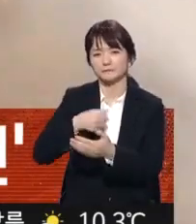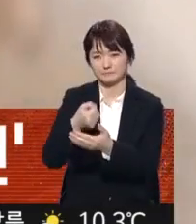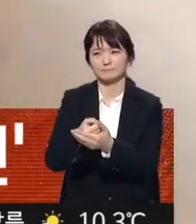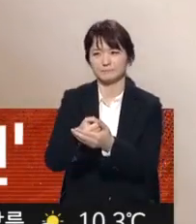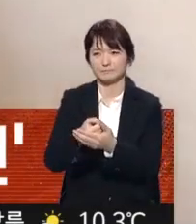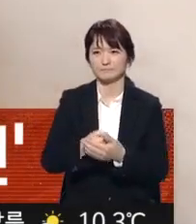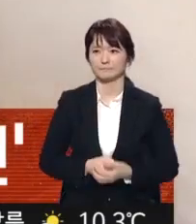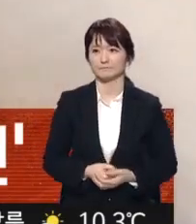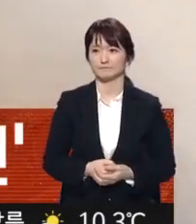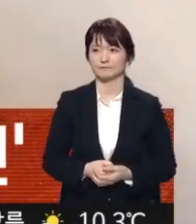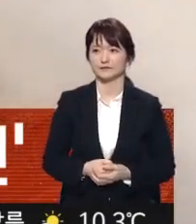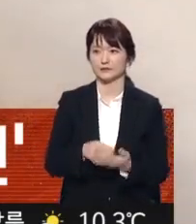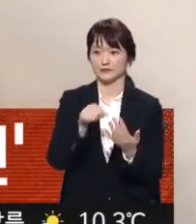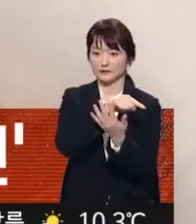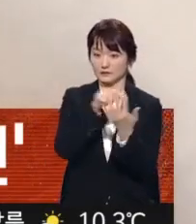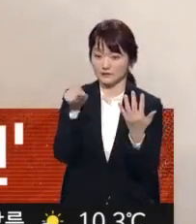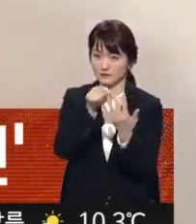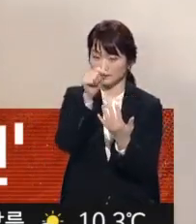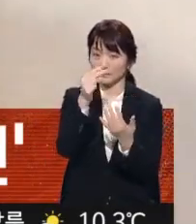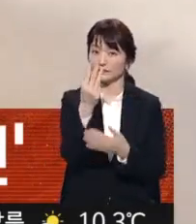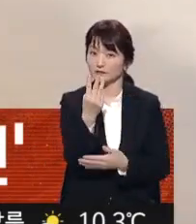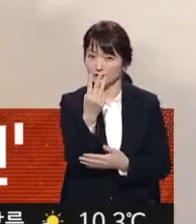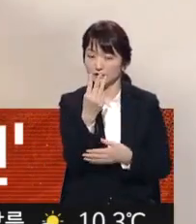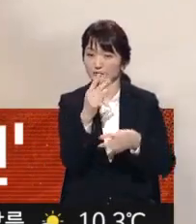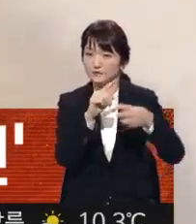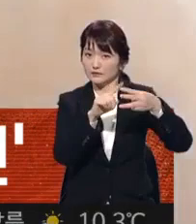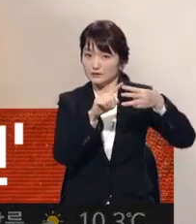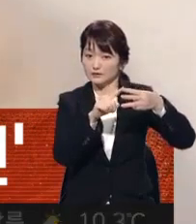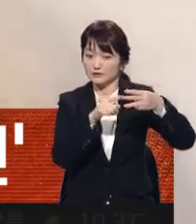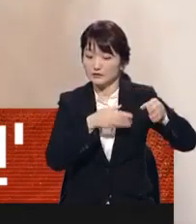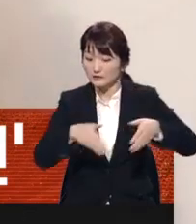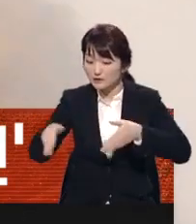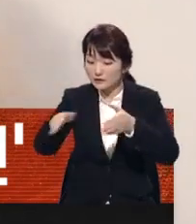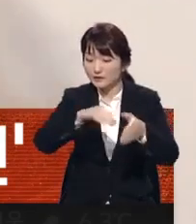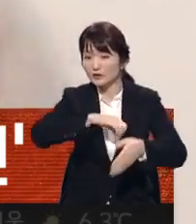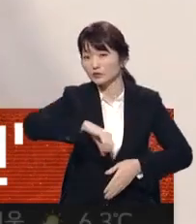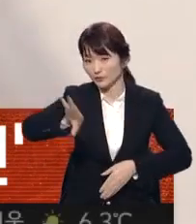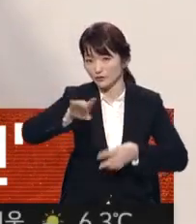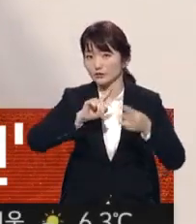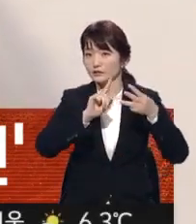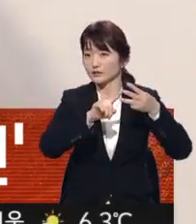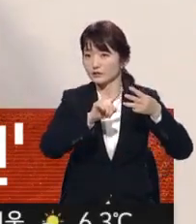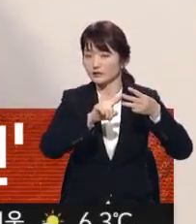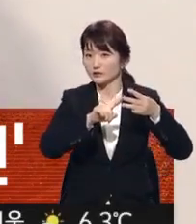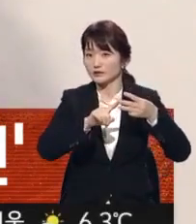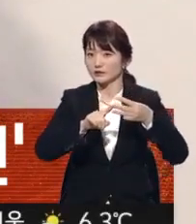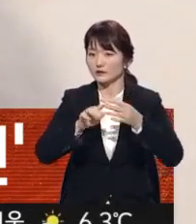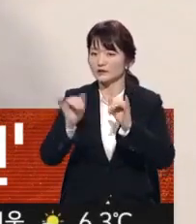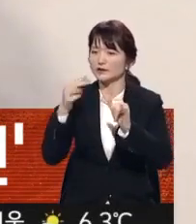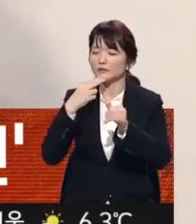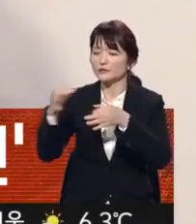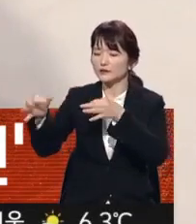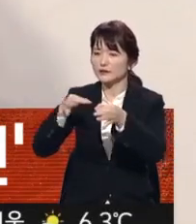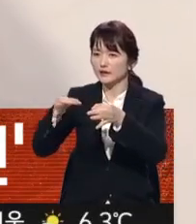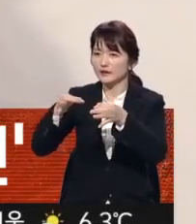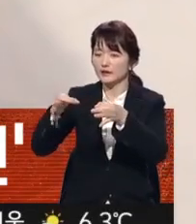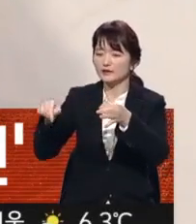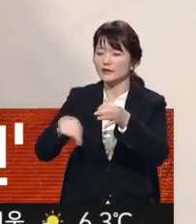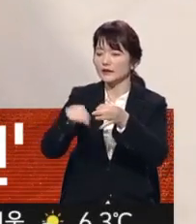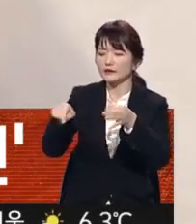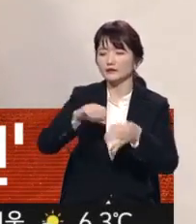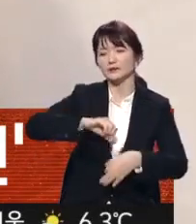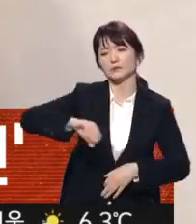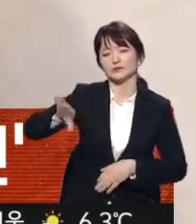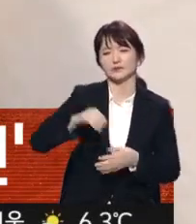왔던데 아마 선택은 세 가지 정도가 되겠죠 아까 말씀하신 대로 길거리 그냥 유기를 하는 것과 유인 점포의 유기하는 거 무인 점포에 유기하는